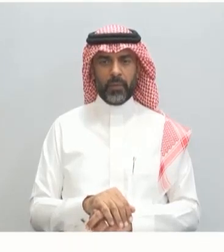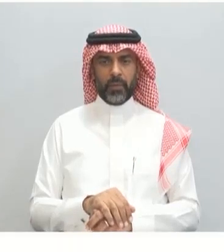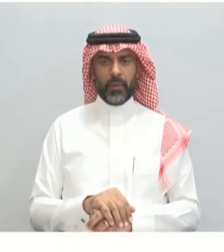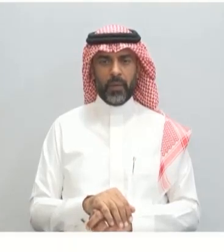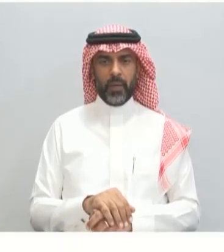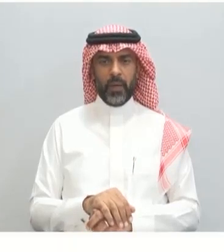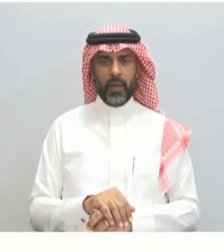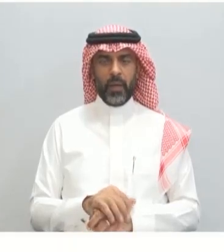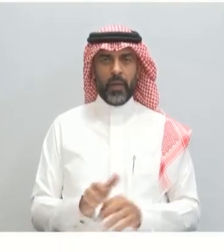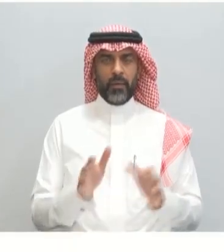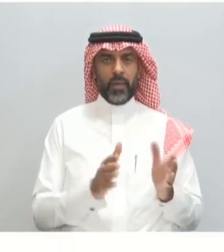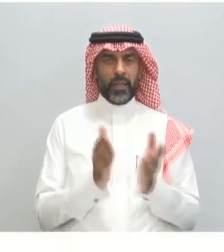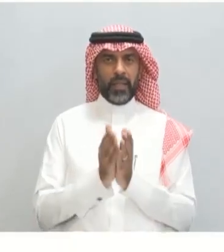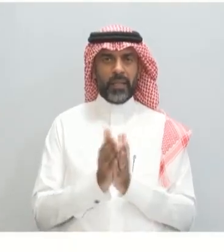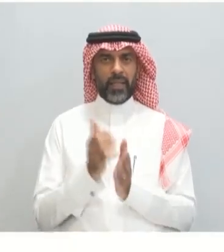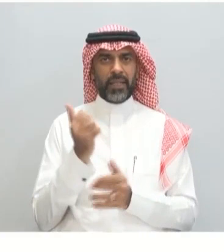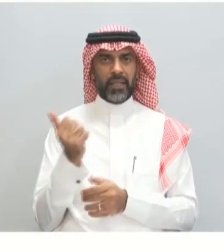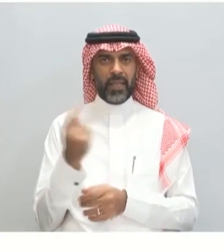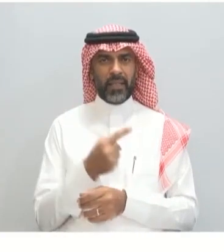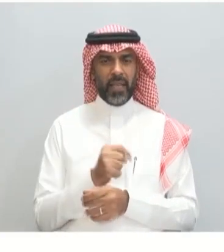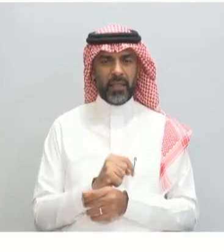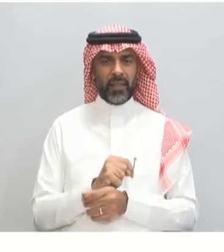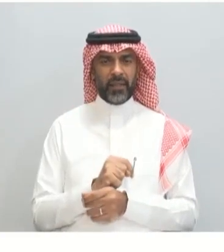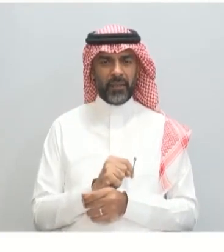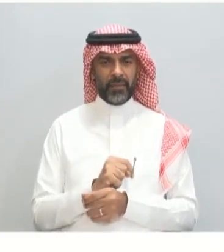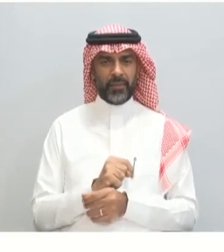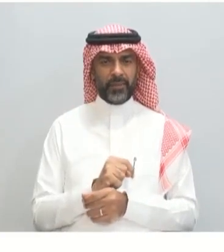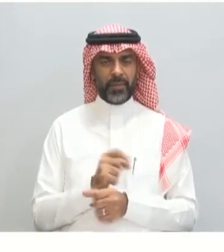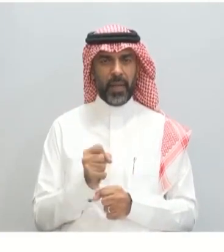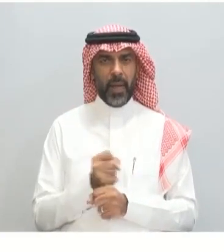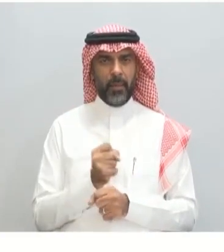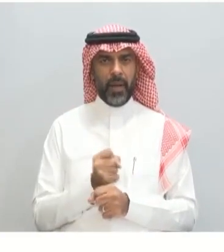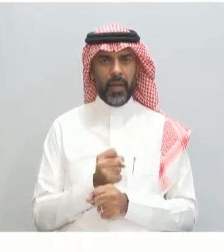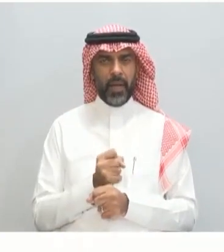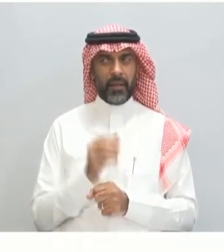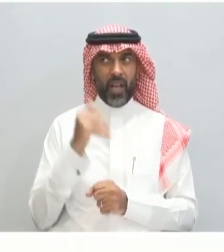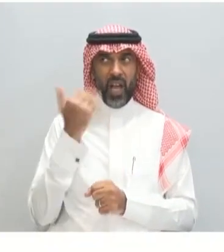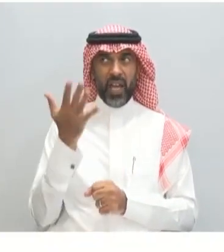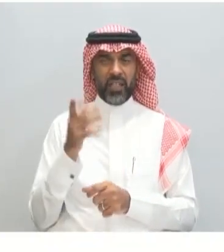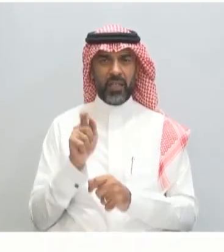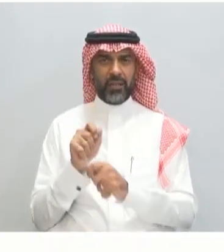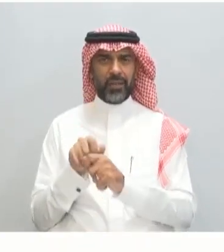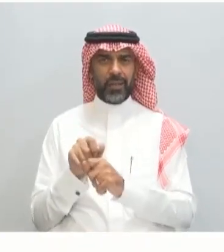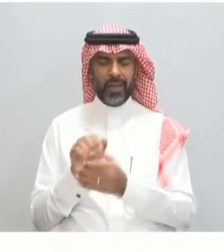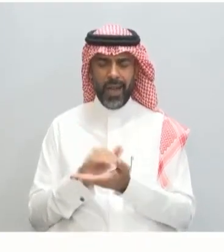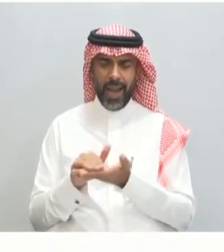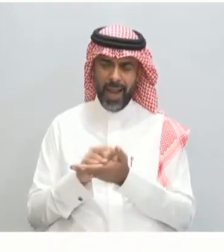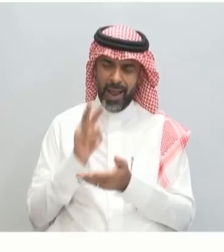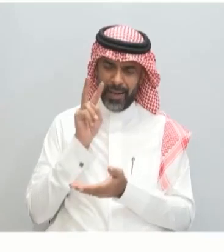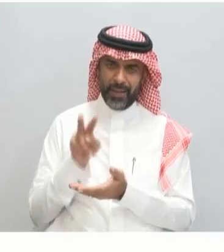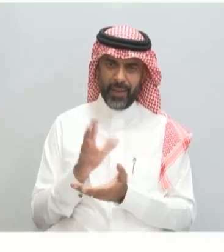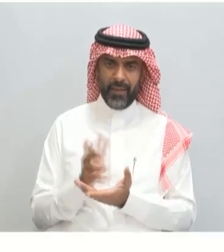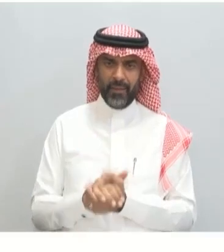البراكين ومن ثم انتقلنا الى الدرس السادس عشر العمليات الخارجيه لتشكيل سطح الارض